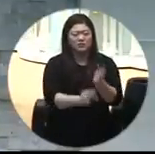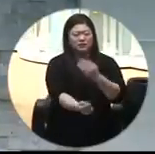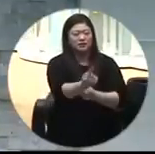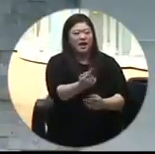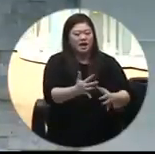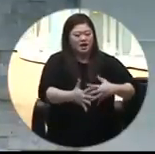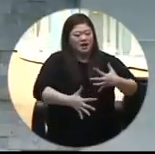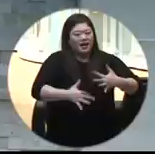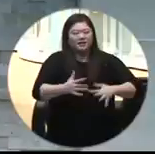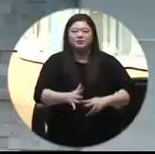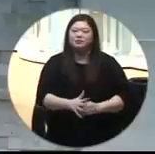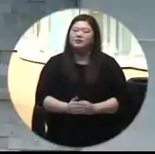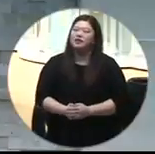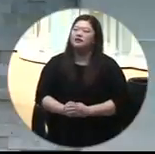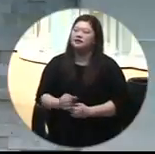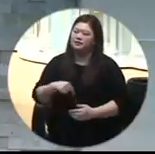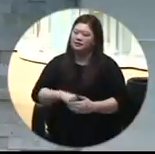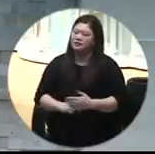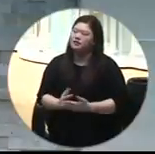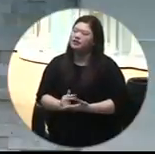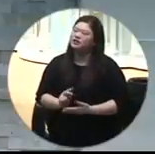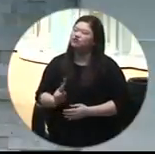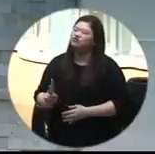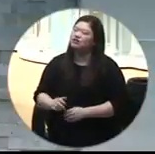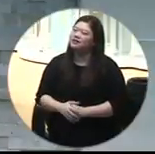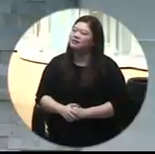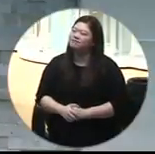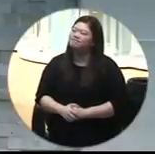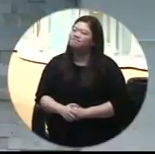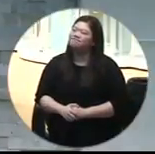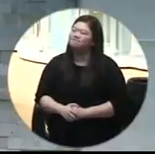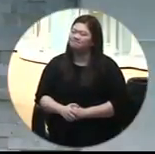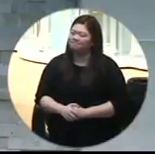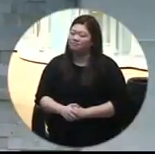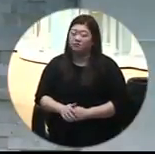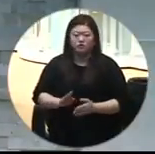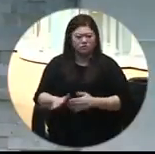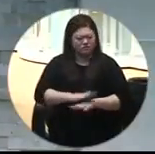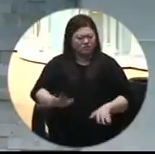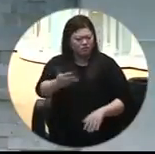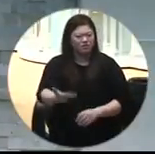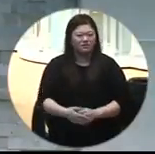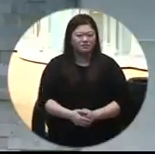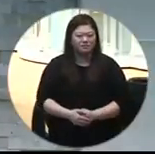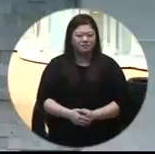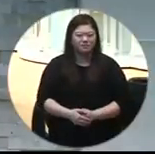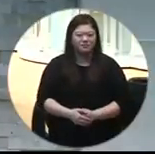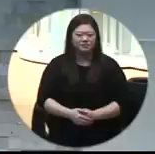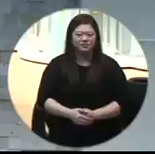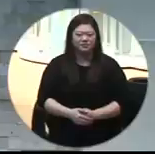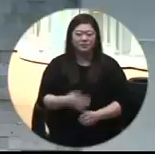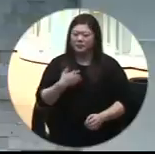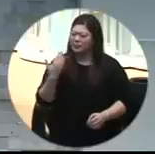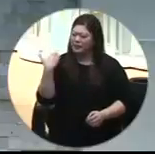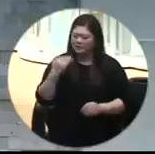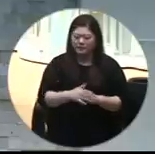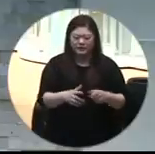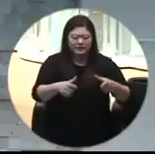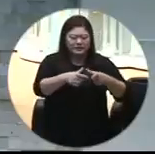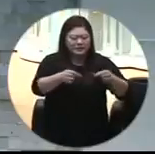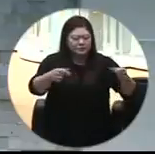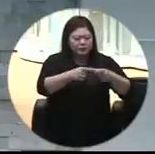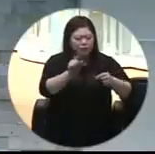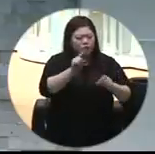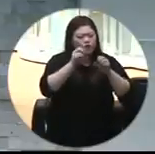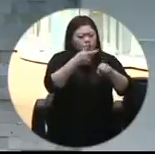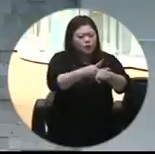응? 그 우리 내가 개척하면서 그 내가 저 정기문 선교사 일본 파송 받기 위해서 내 밑에 있었잖아요. 교회에 있었는데.